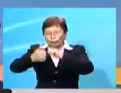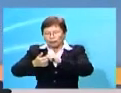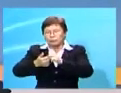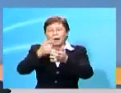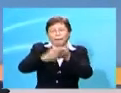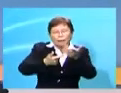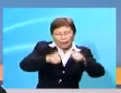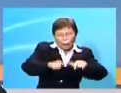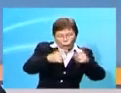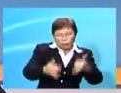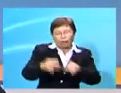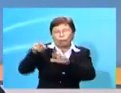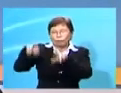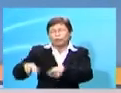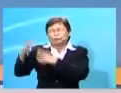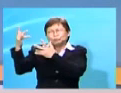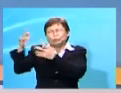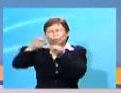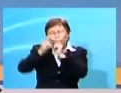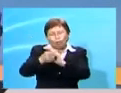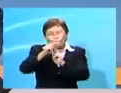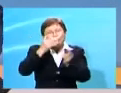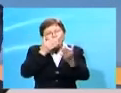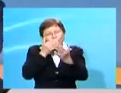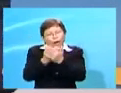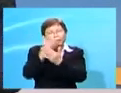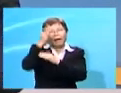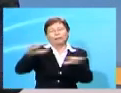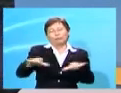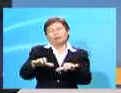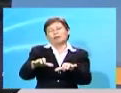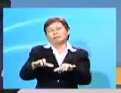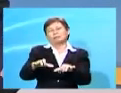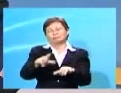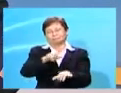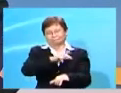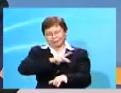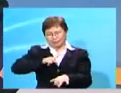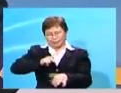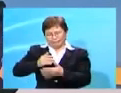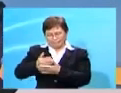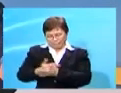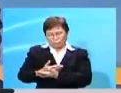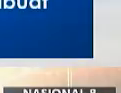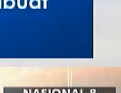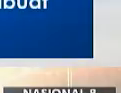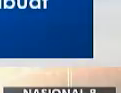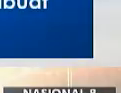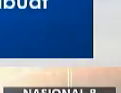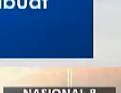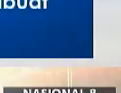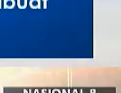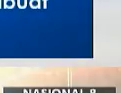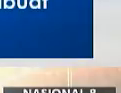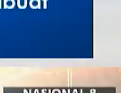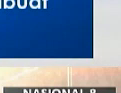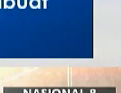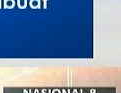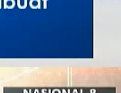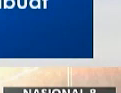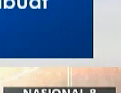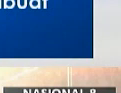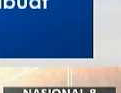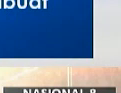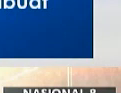semasa rakyat menanti perubahan dan kebaikan yang akan dilaksana barisan kabinet baharu mengulas barisan kabinet baharu yang diumum